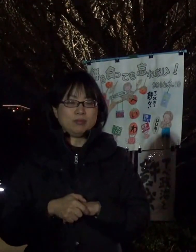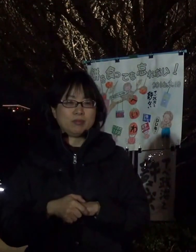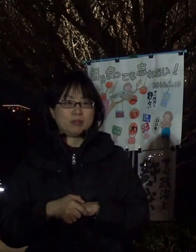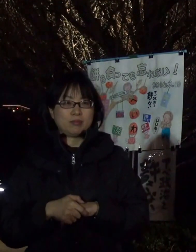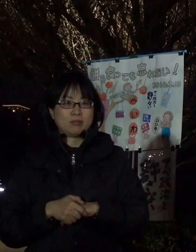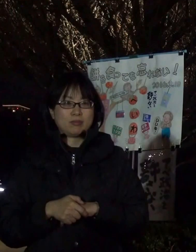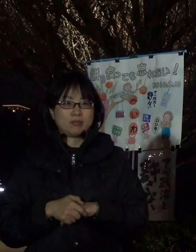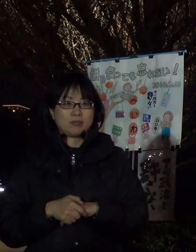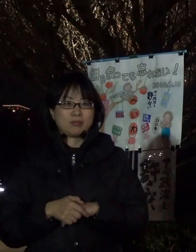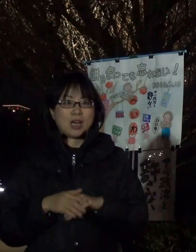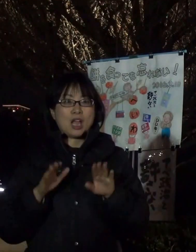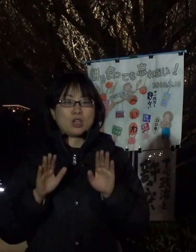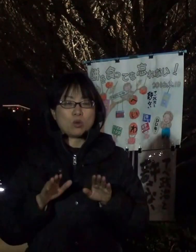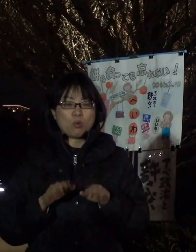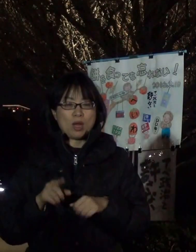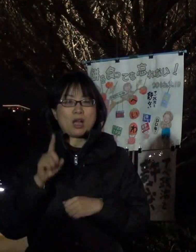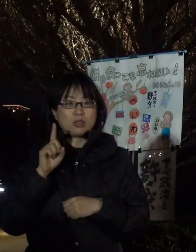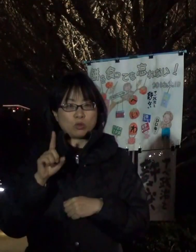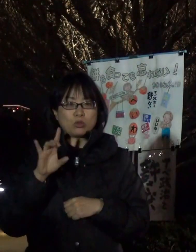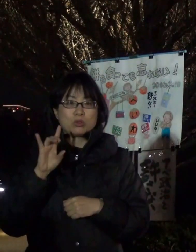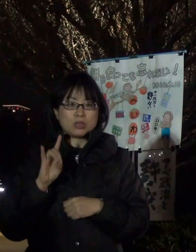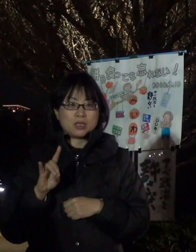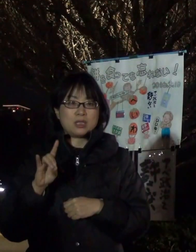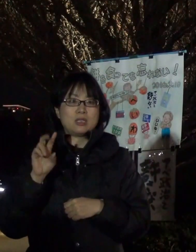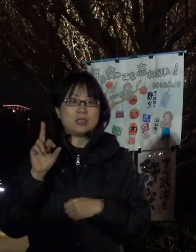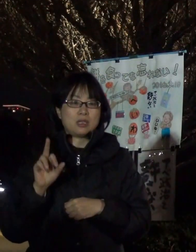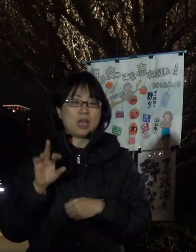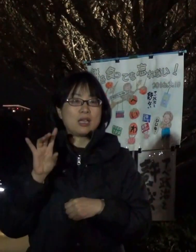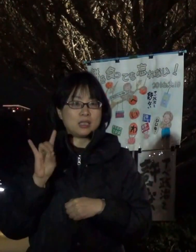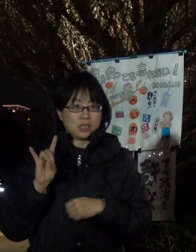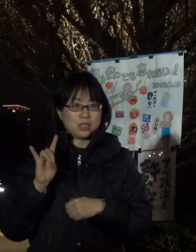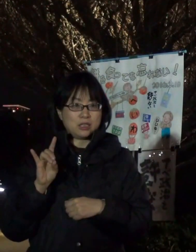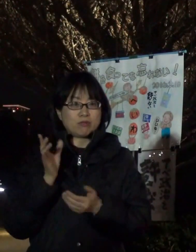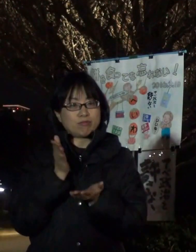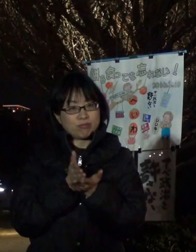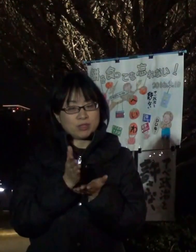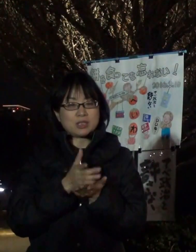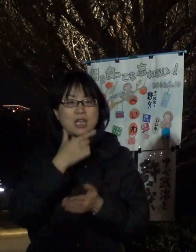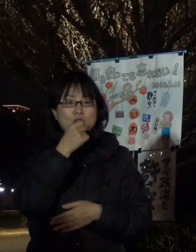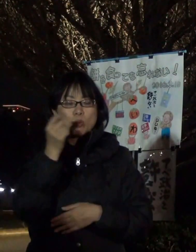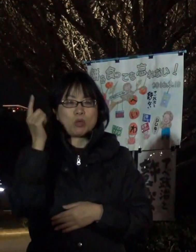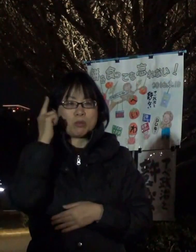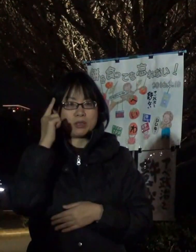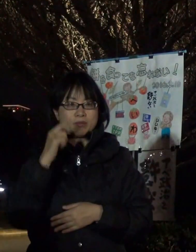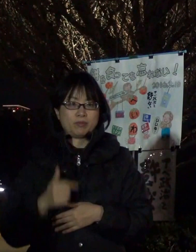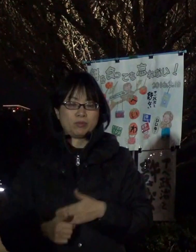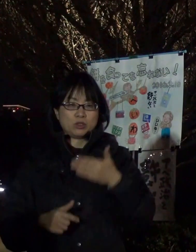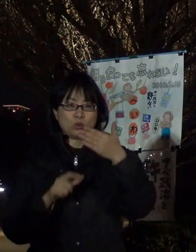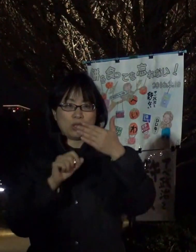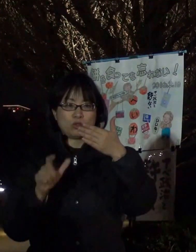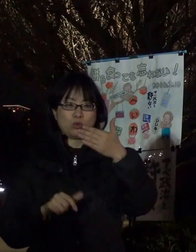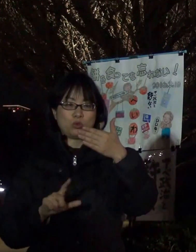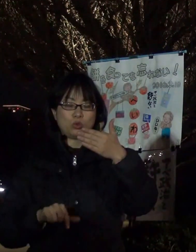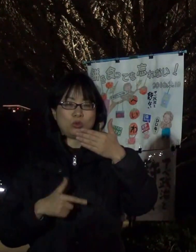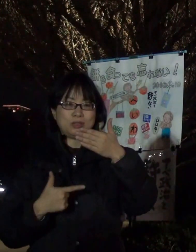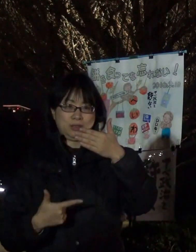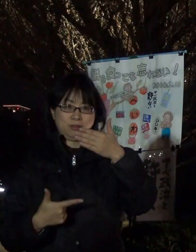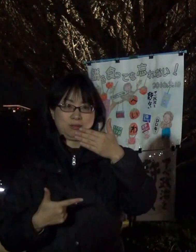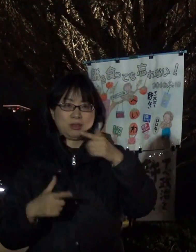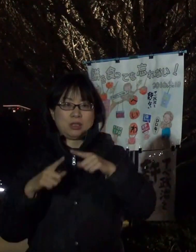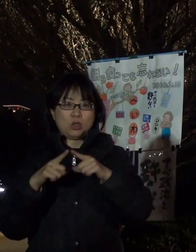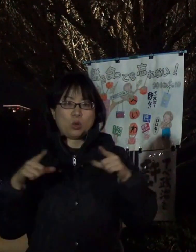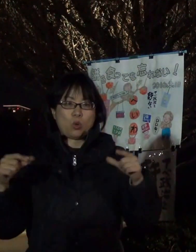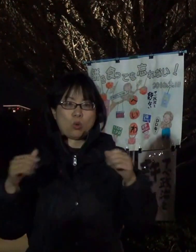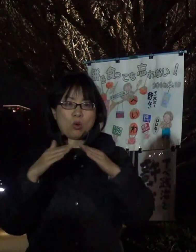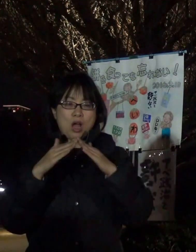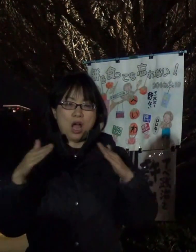い奇跡のお話をしたいと思うんですけど、9月のね、17日の日に国会前でずっと